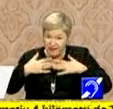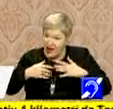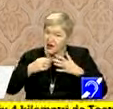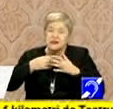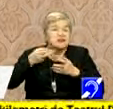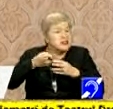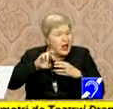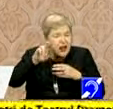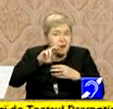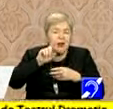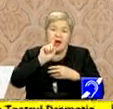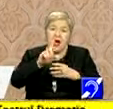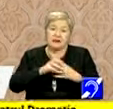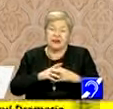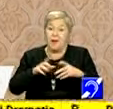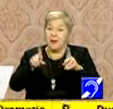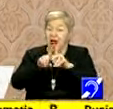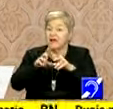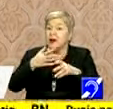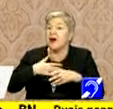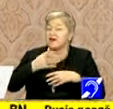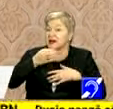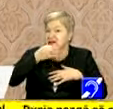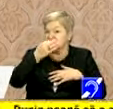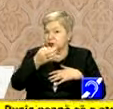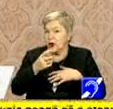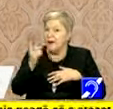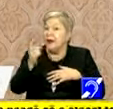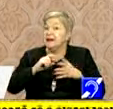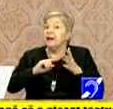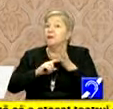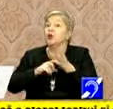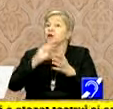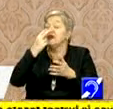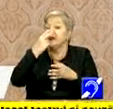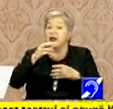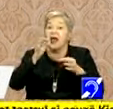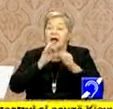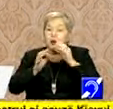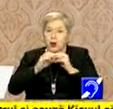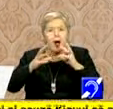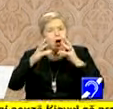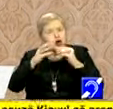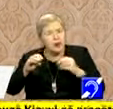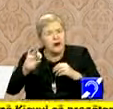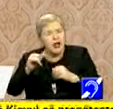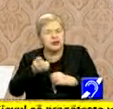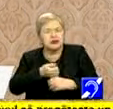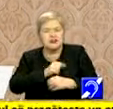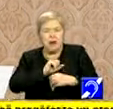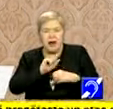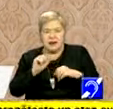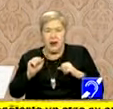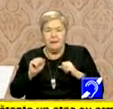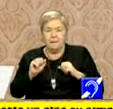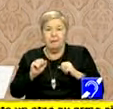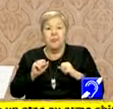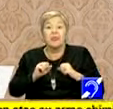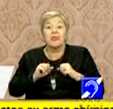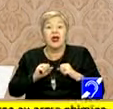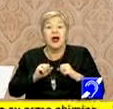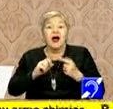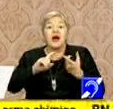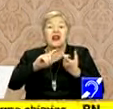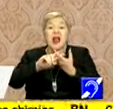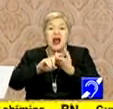lucru. De asemenea, vreau să scot în evidență faptul că, din punct de vedere economic, atât România cât și Spania avem